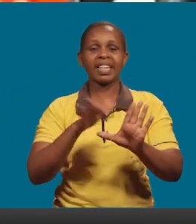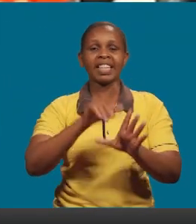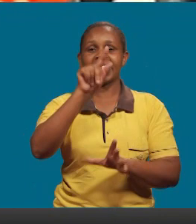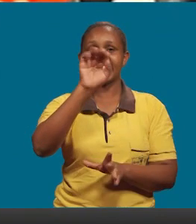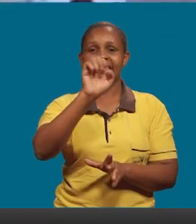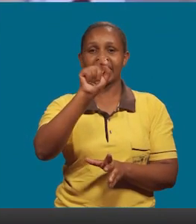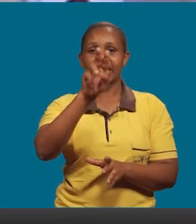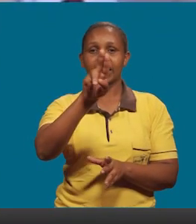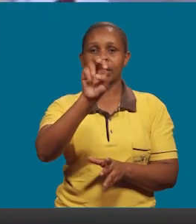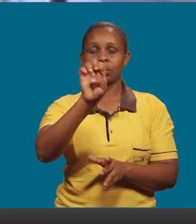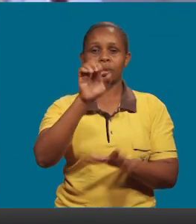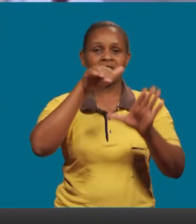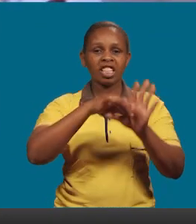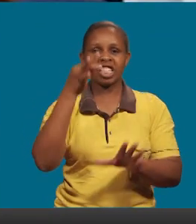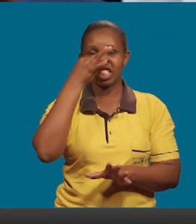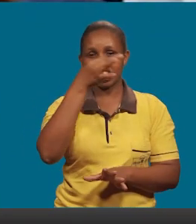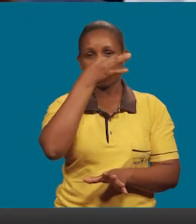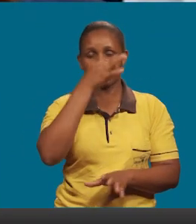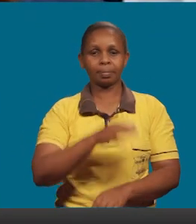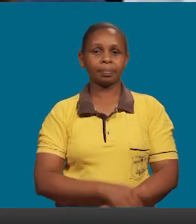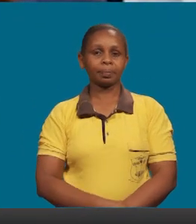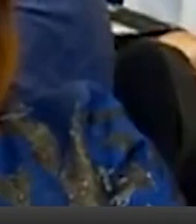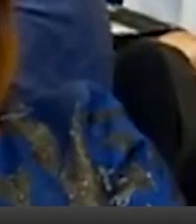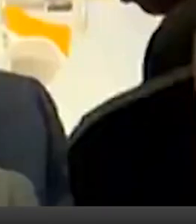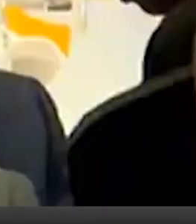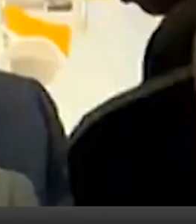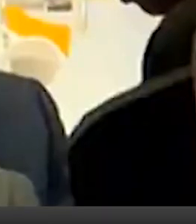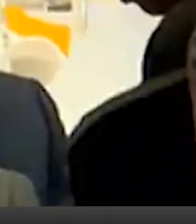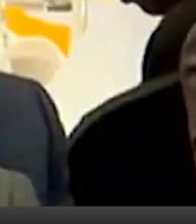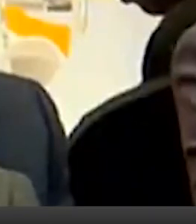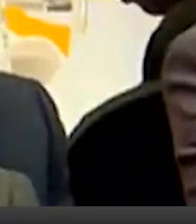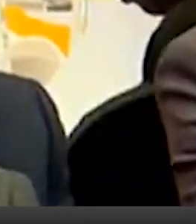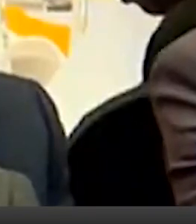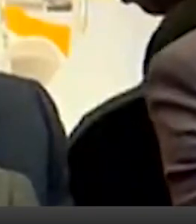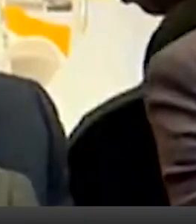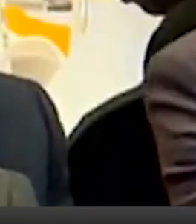Tetu, kaunti ya Nyeri. Faith Ndeto, Undugu TV.